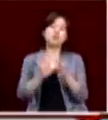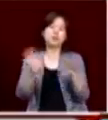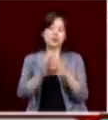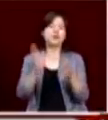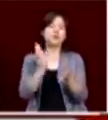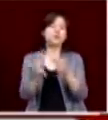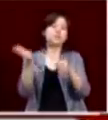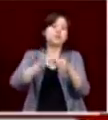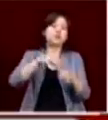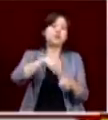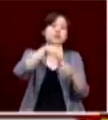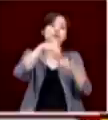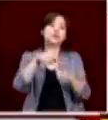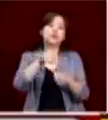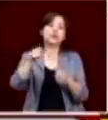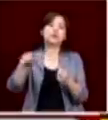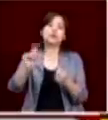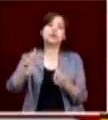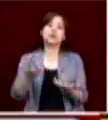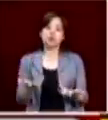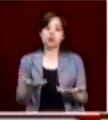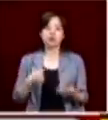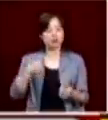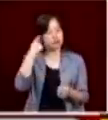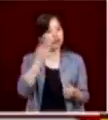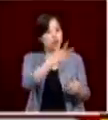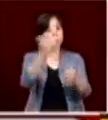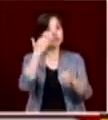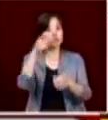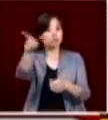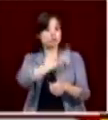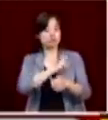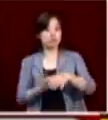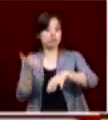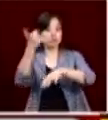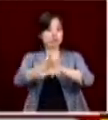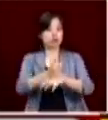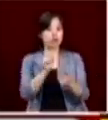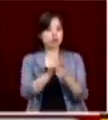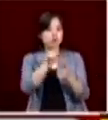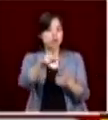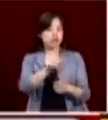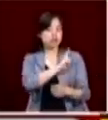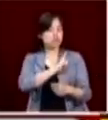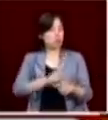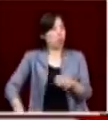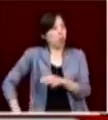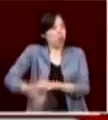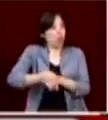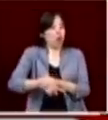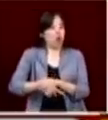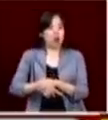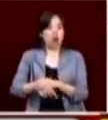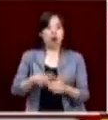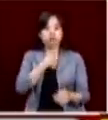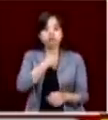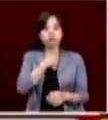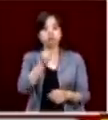吼？所以直接问讲。您若做董主席，有着诸如此类的代志，你